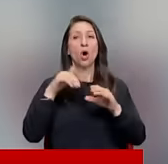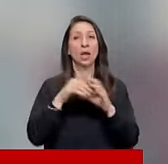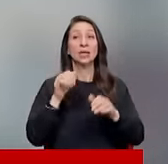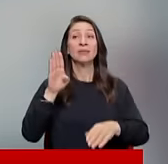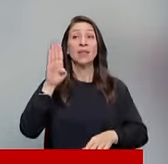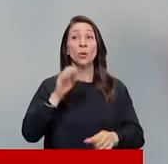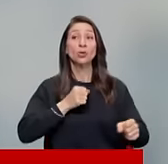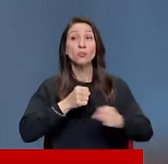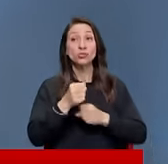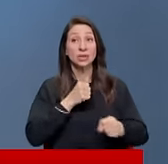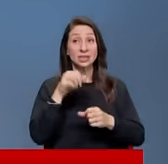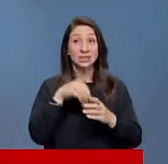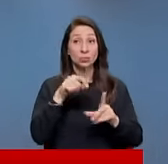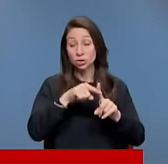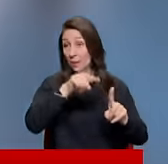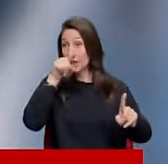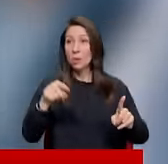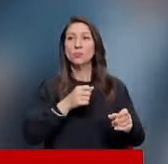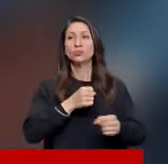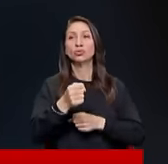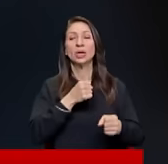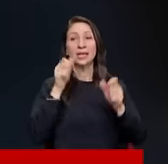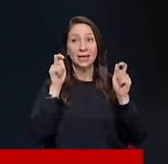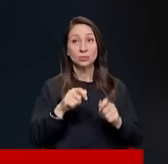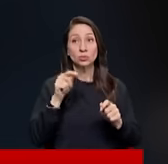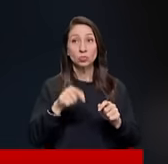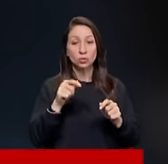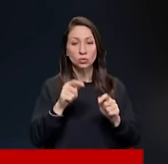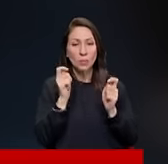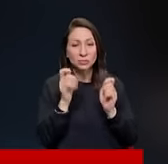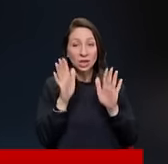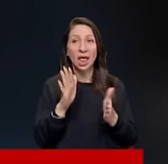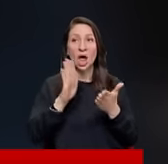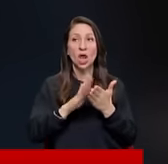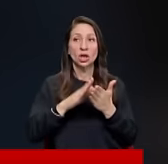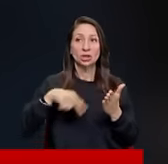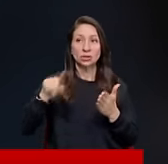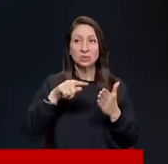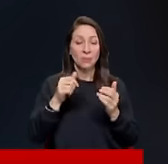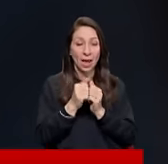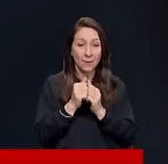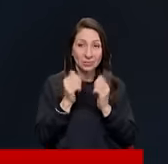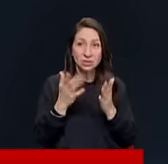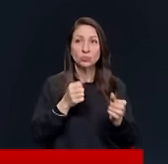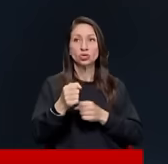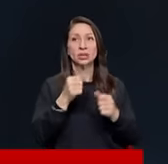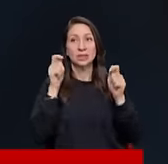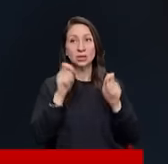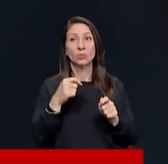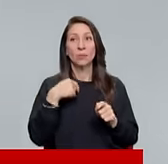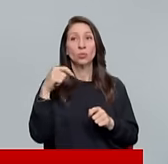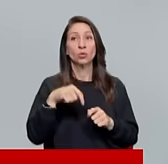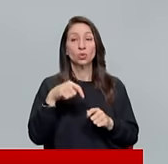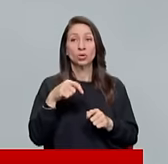Demokrasi mücadelesi için bu zamana kadar mücadele etmiş, bugün tutsak olan arkadaşlarımız, yoldaşlarımız için de mücadele edeceğiz. Ben